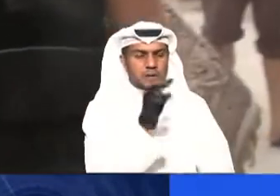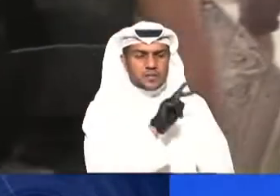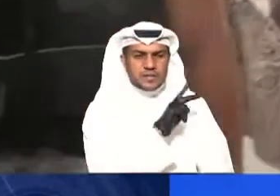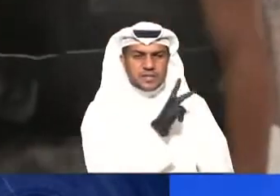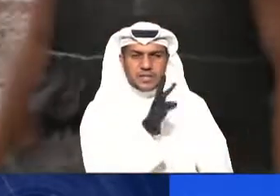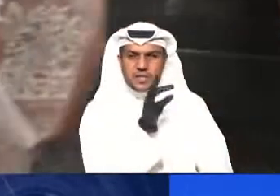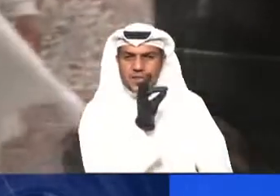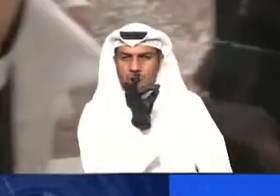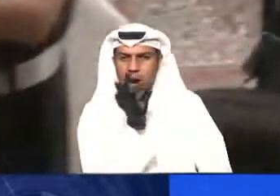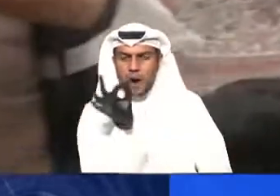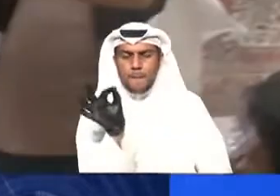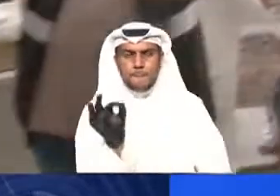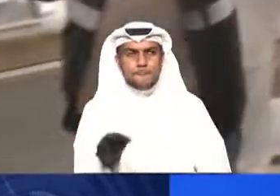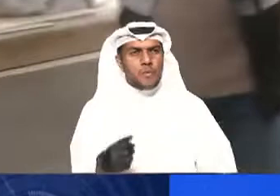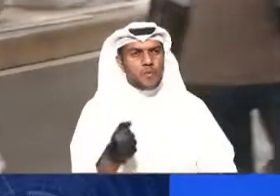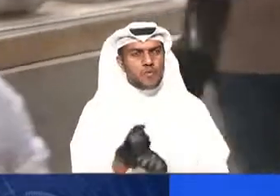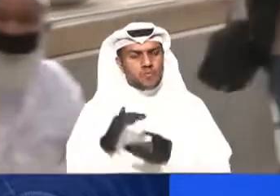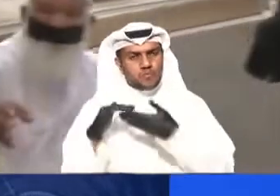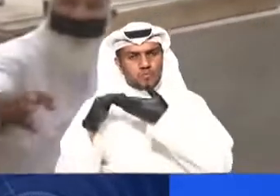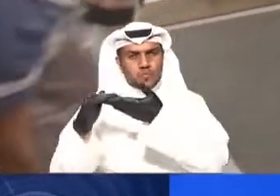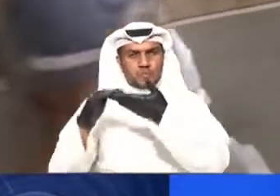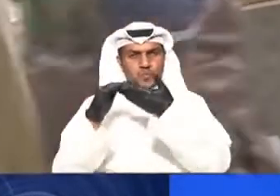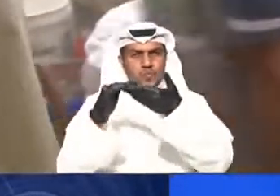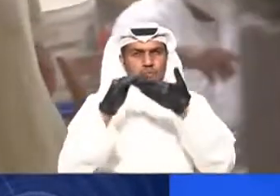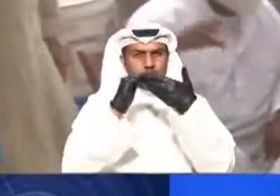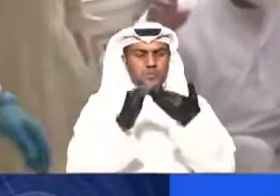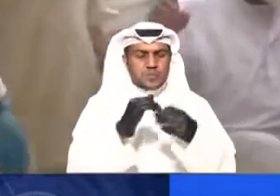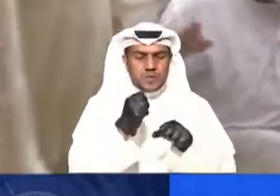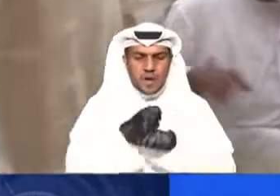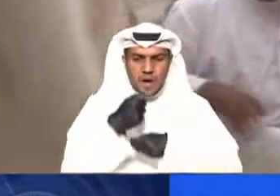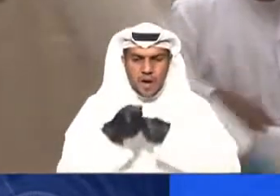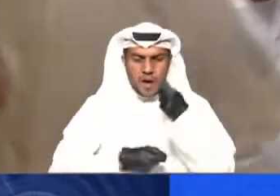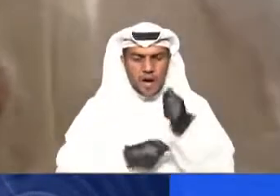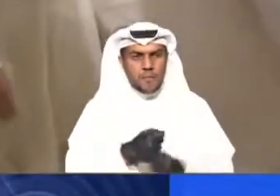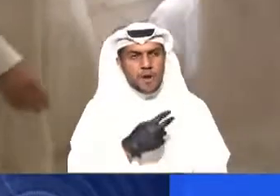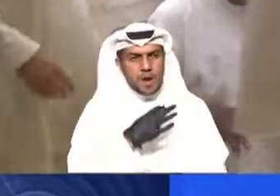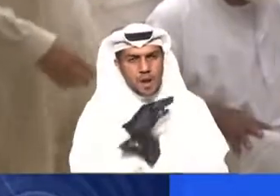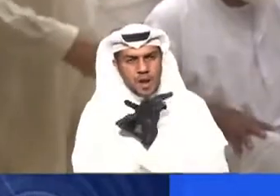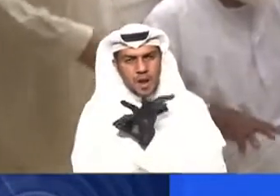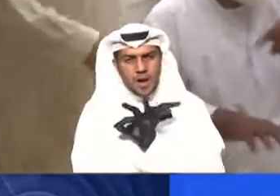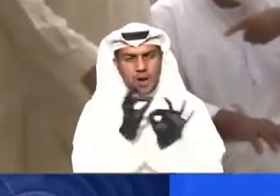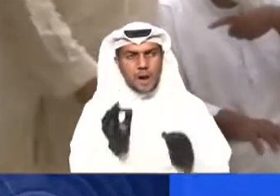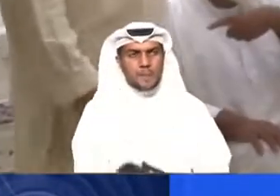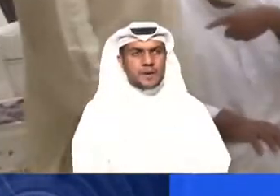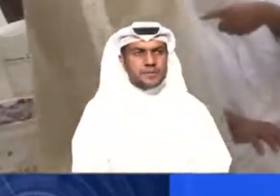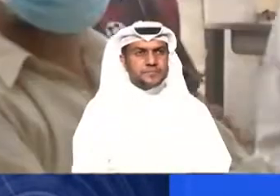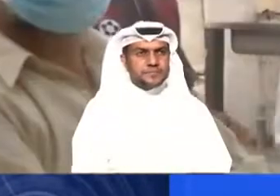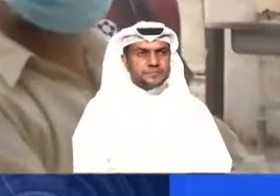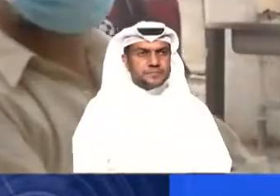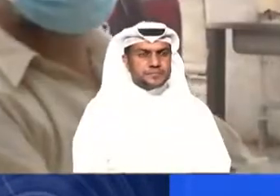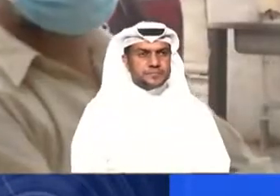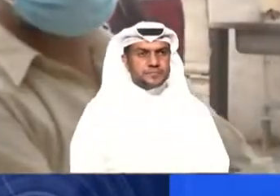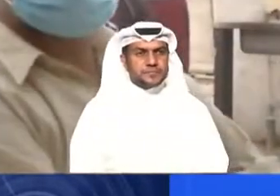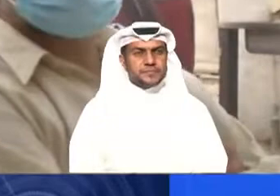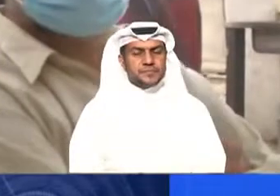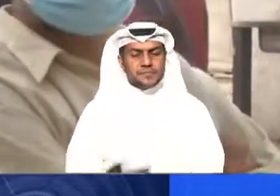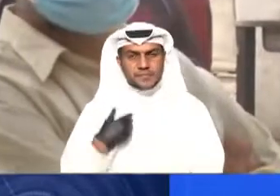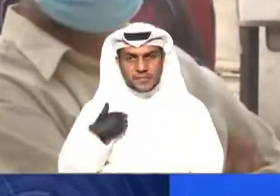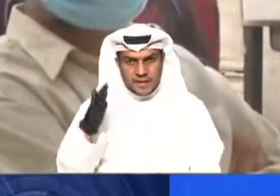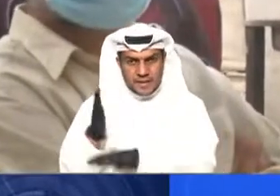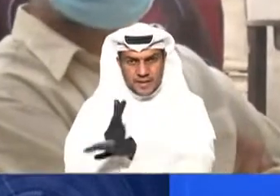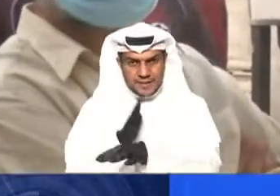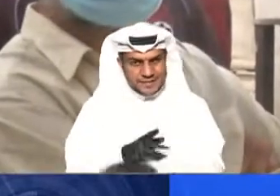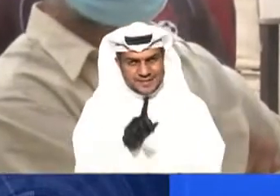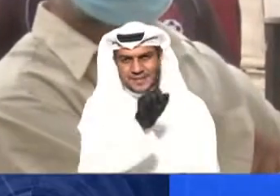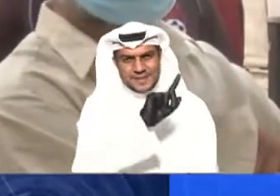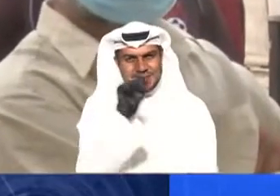السلام للأعمال الإنسانية والخيرية ما زالت تمد يد المساعدة وتتخطى الصعوبات. التعب هذا راح، احنا دائما ما